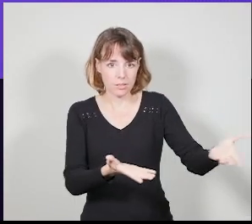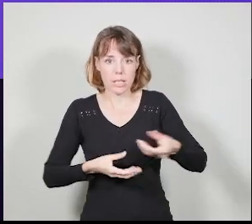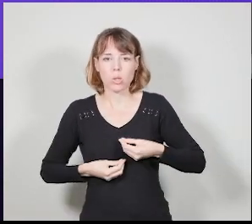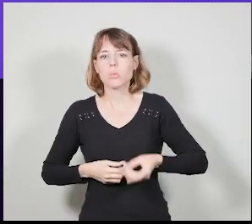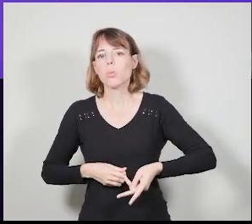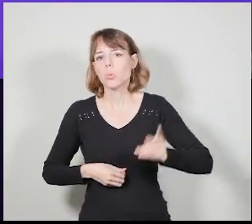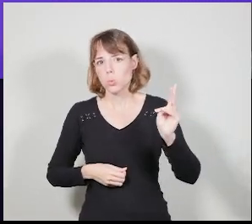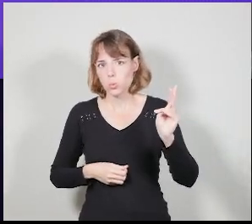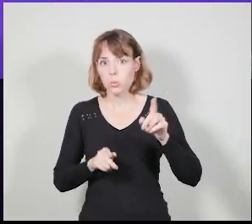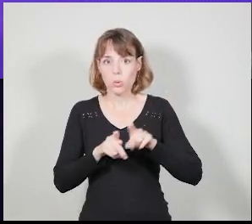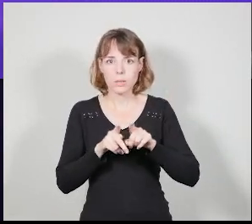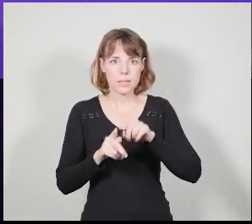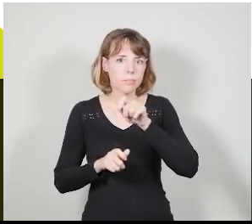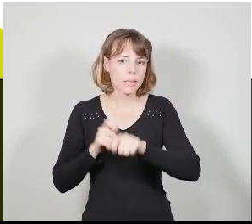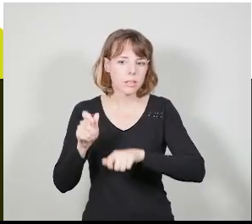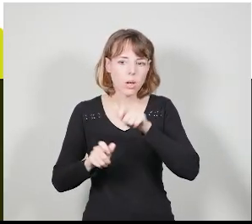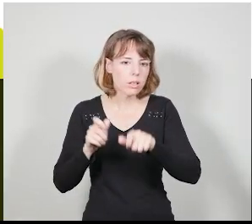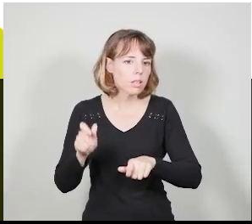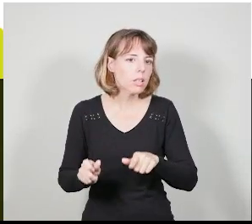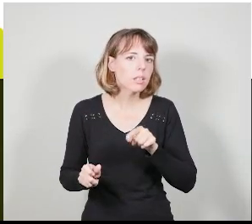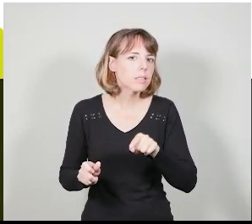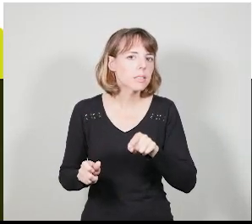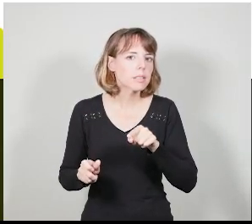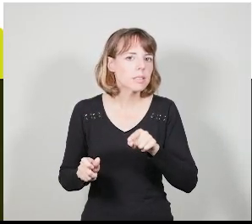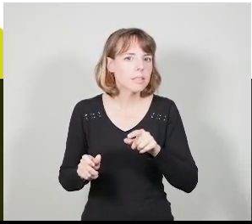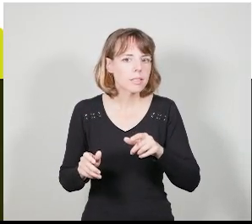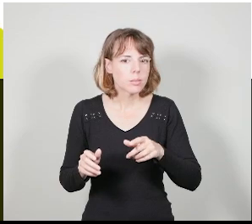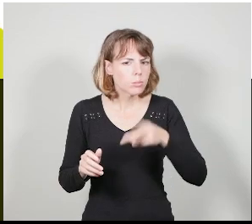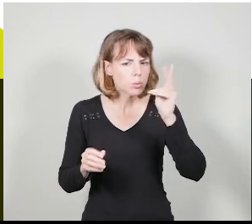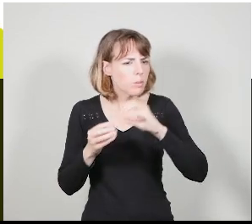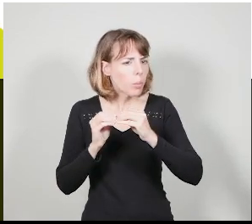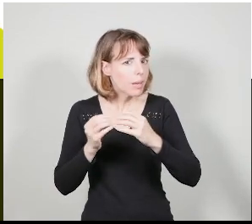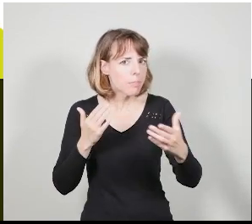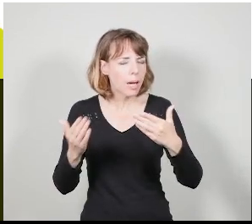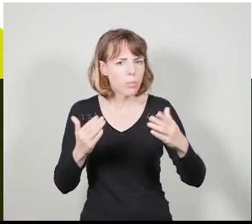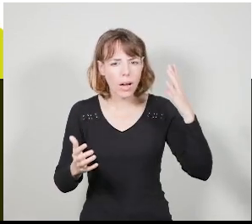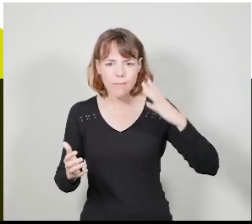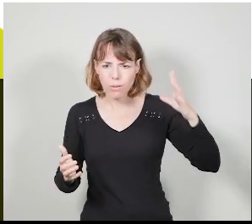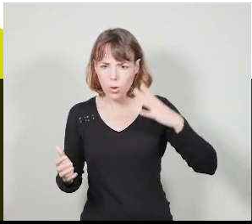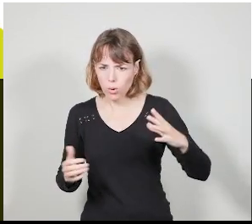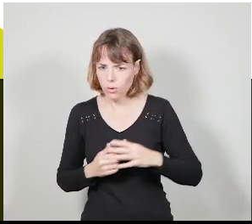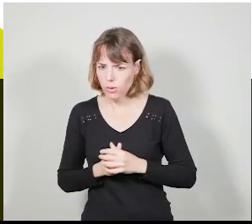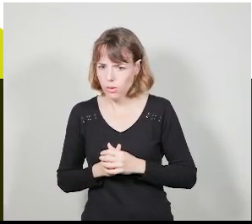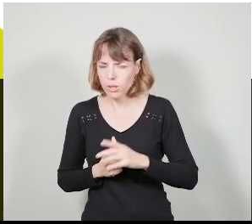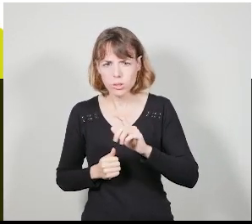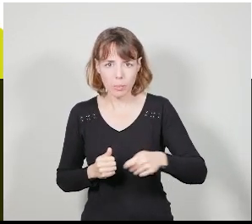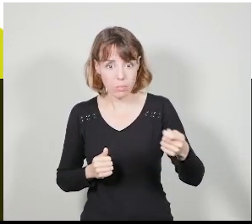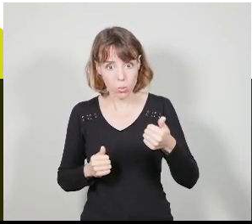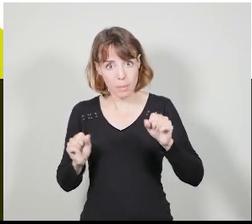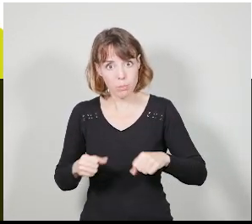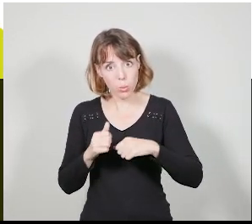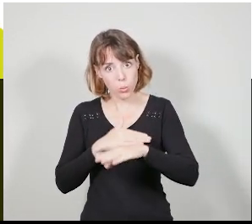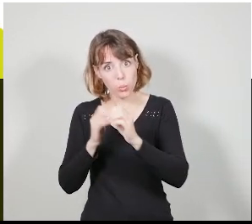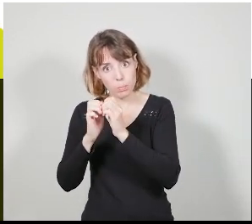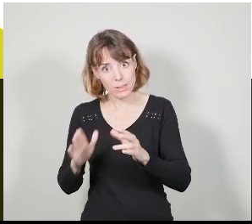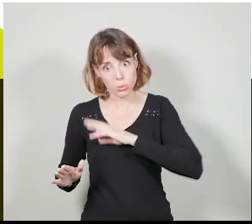gens qui avaient, pour certains, plus de problèmes qu'avant, puisque ce serait normalement des gens qui auraient pu aller en EHPAD.